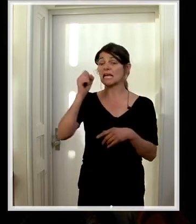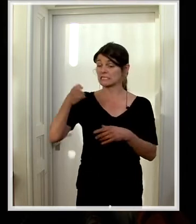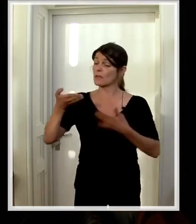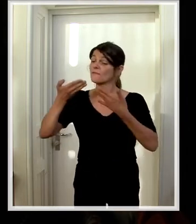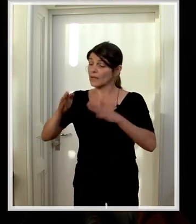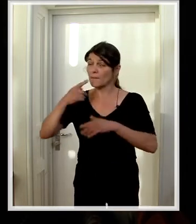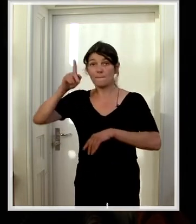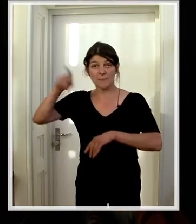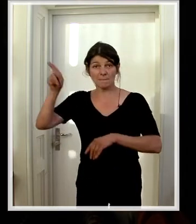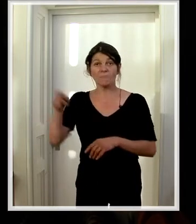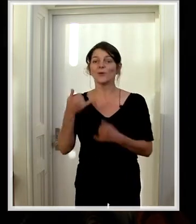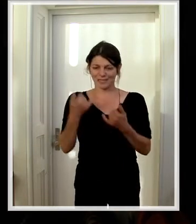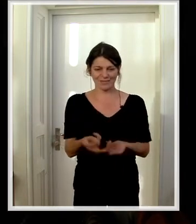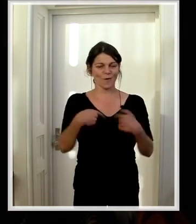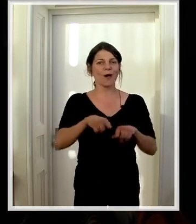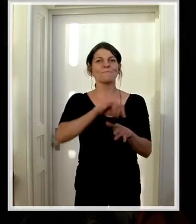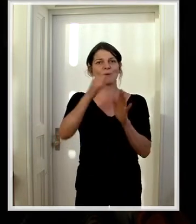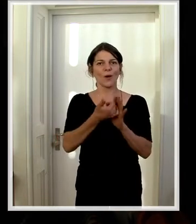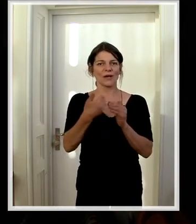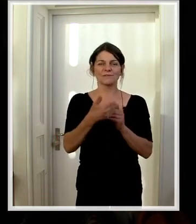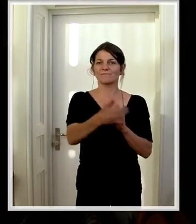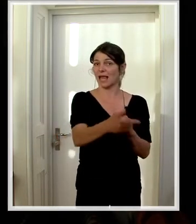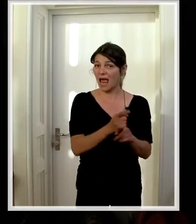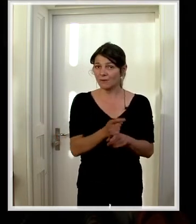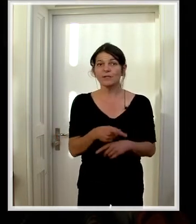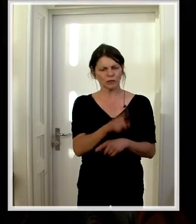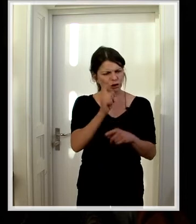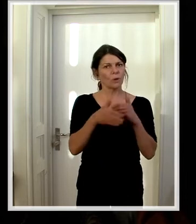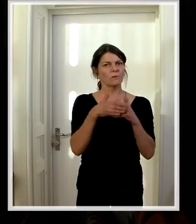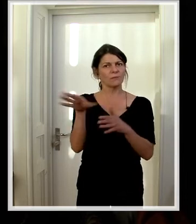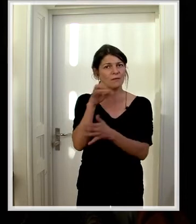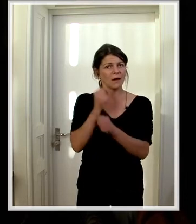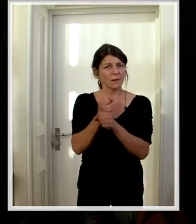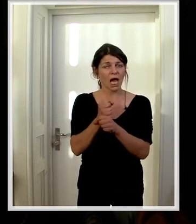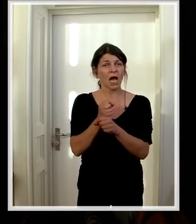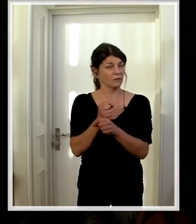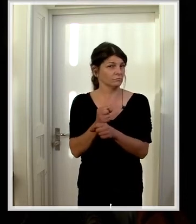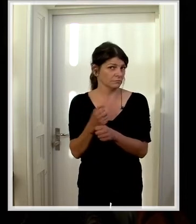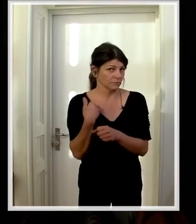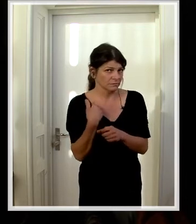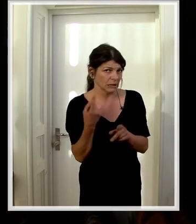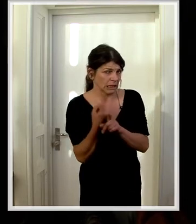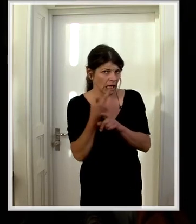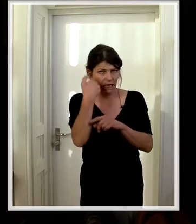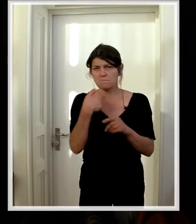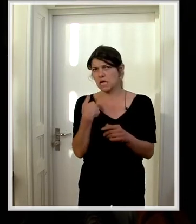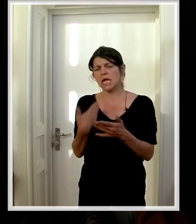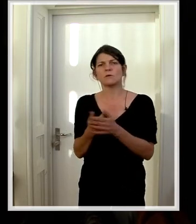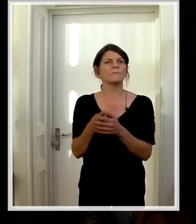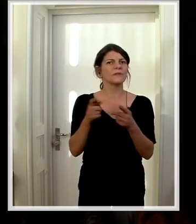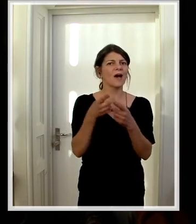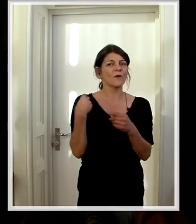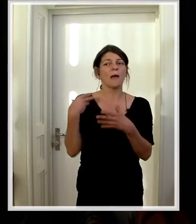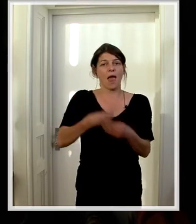die anderen Projekte sollen quasi dem Beispiel folgen. Ich teile da die Meinung auch vom